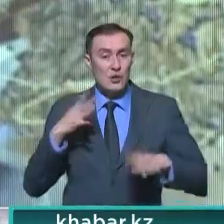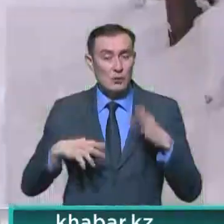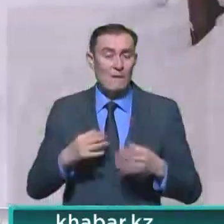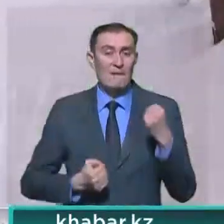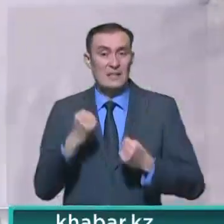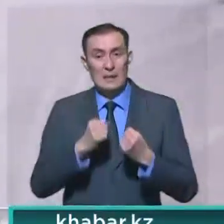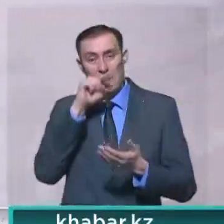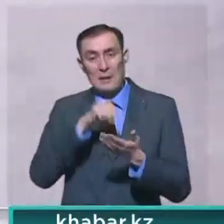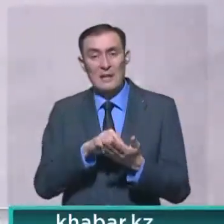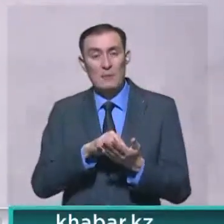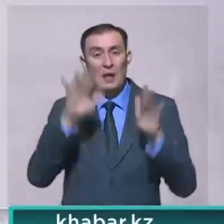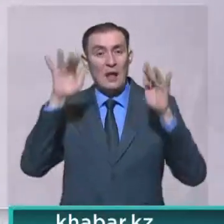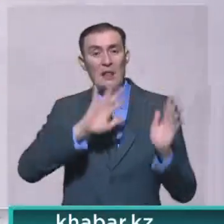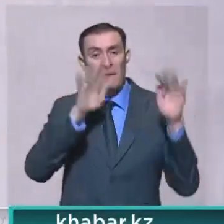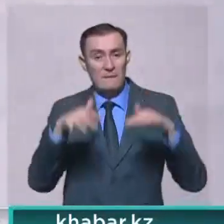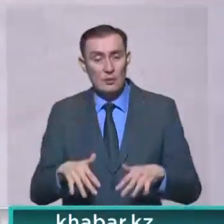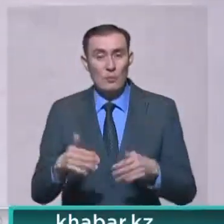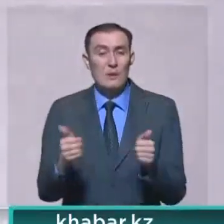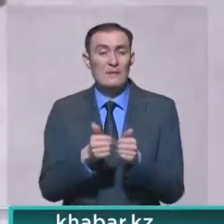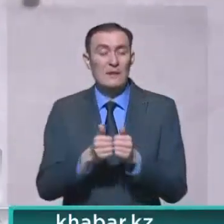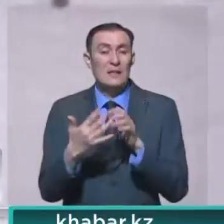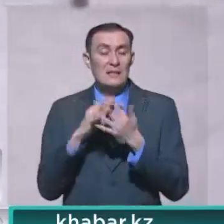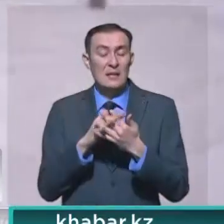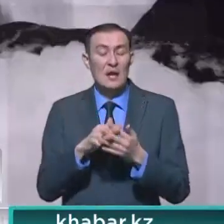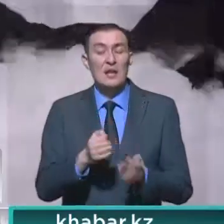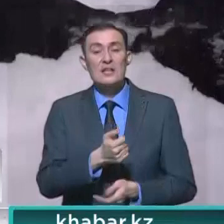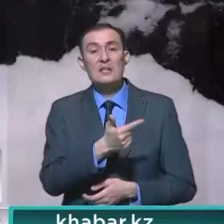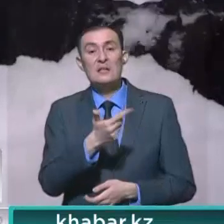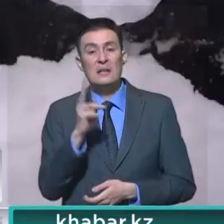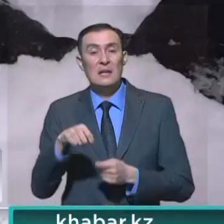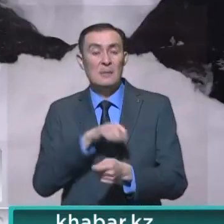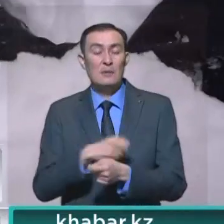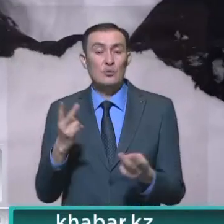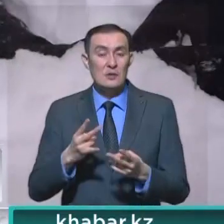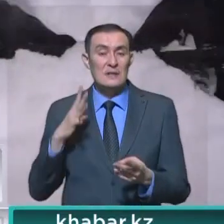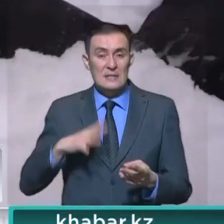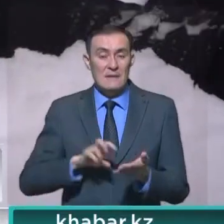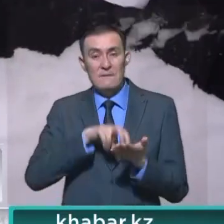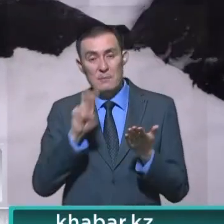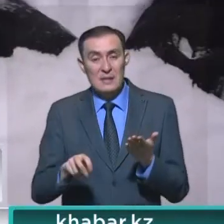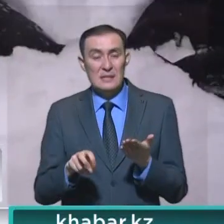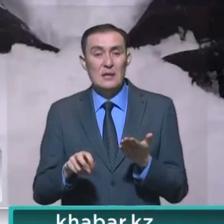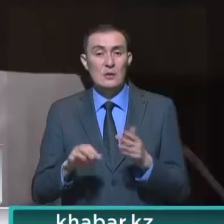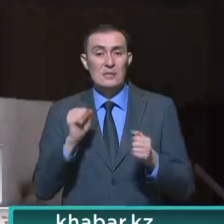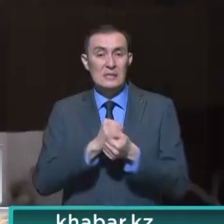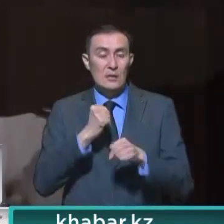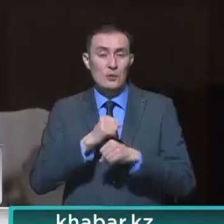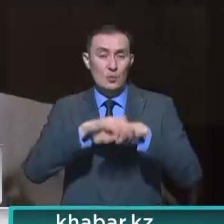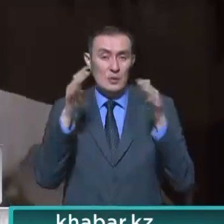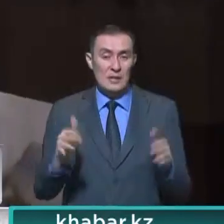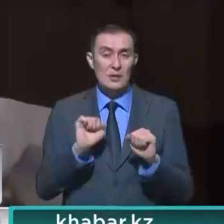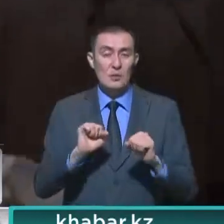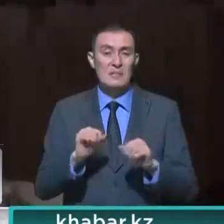снегохода попадает под лавину. До ближайшего населенного пункта несколько километров. И вот его задача — выбраться из-под завалов, сделать укрытие из веток деревьев,